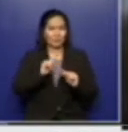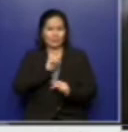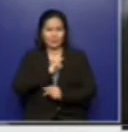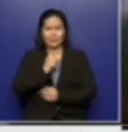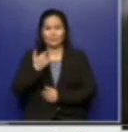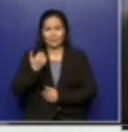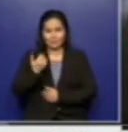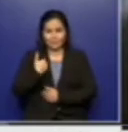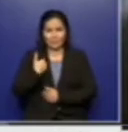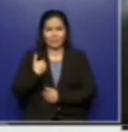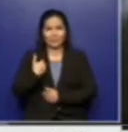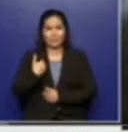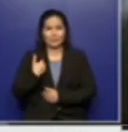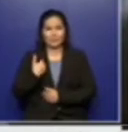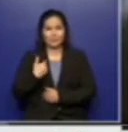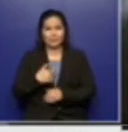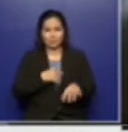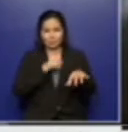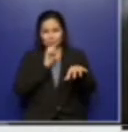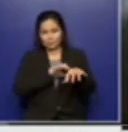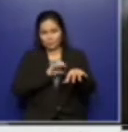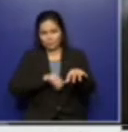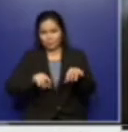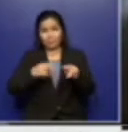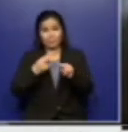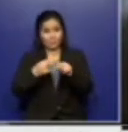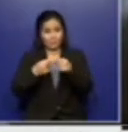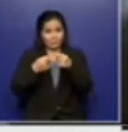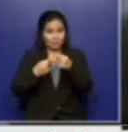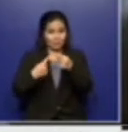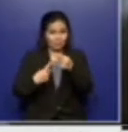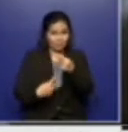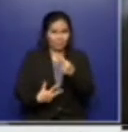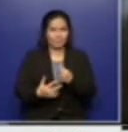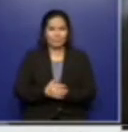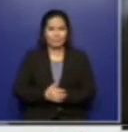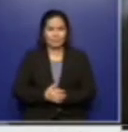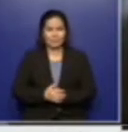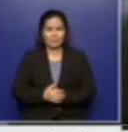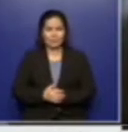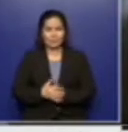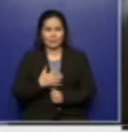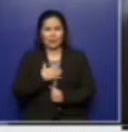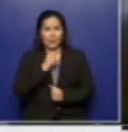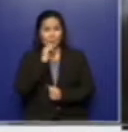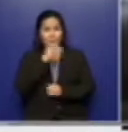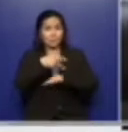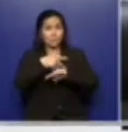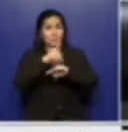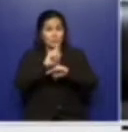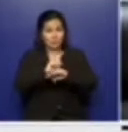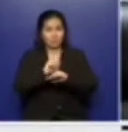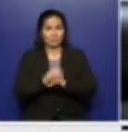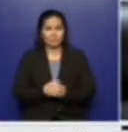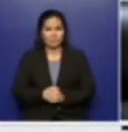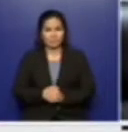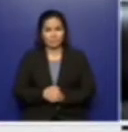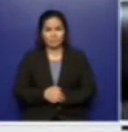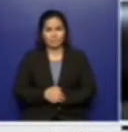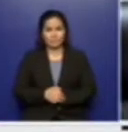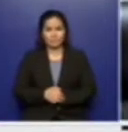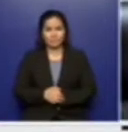ดชอบหลายหน่วยงานที่รับผิดชอบด้วยกันผมอยากจะกราบเรียนต่อท่านประธานนะครับว่าปัญห